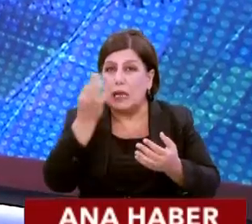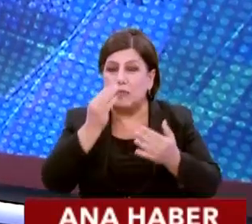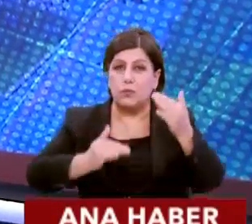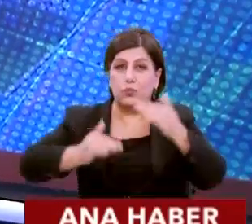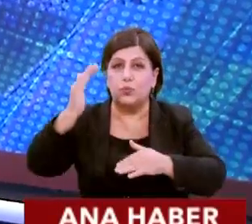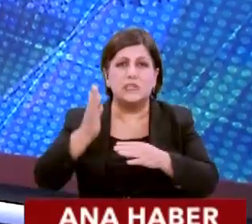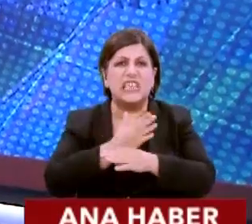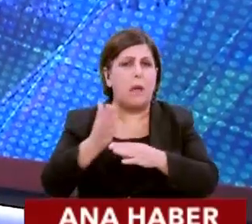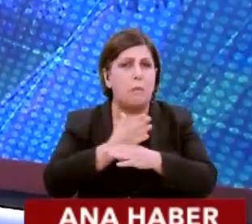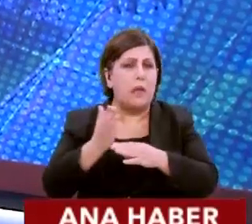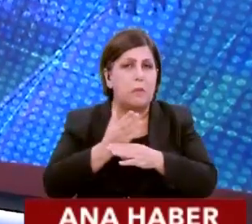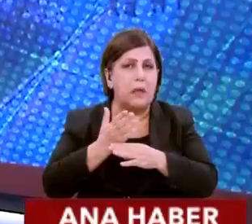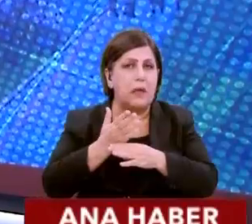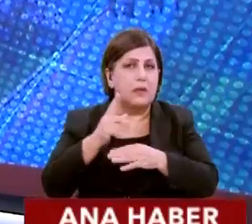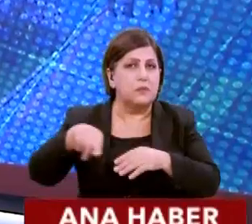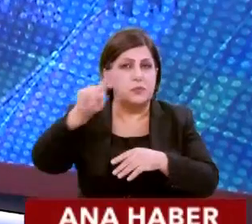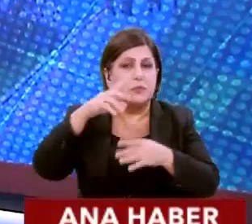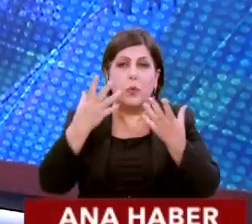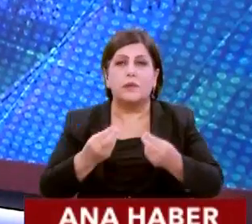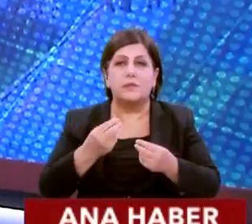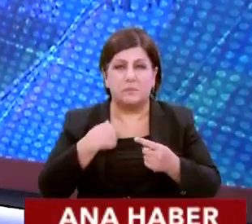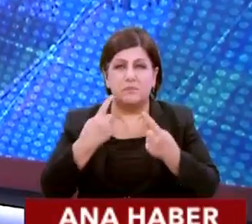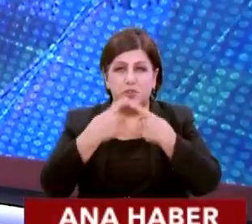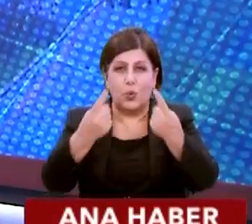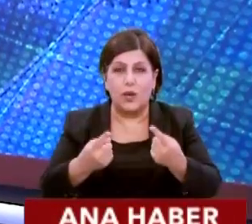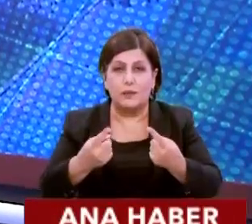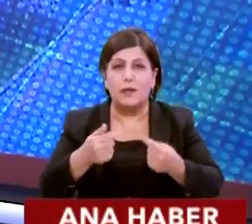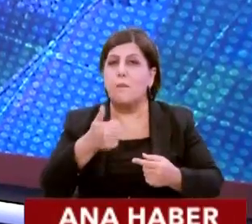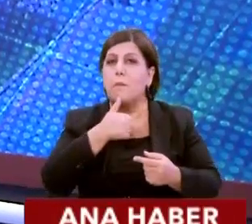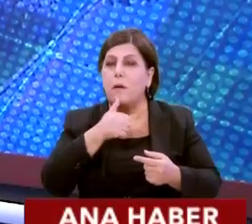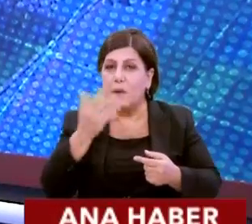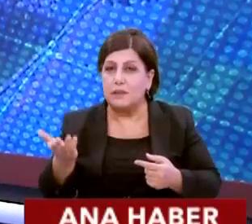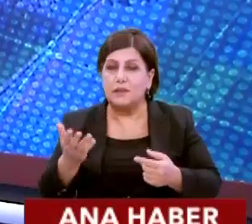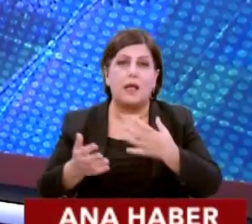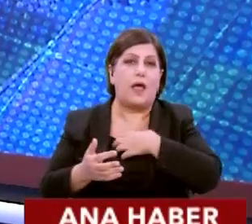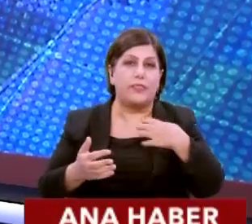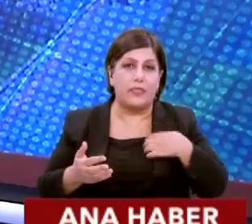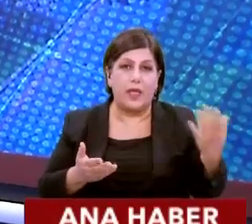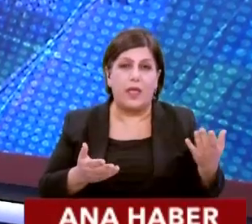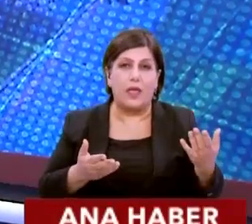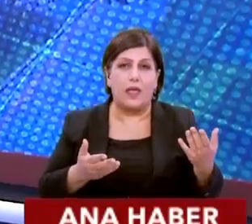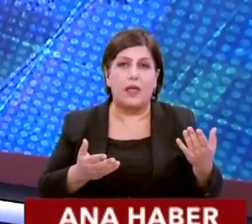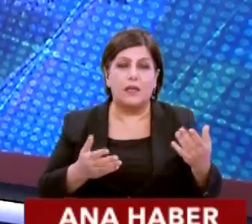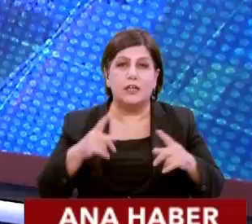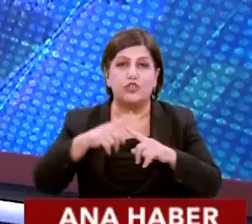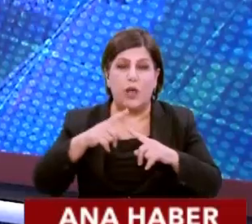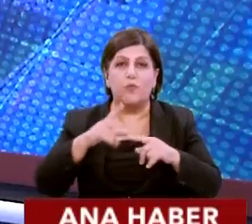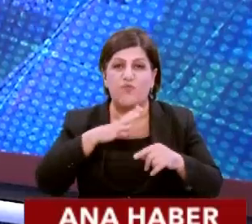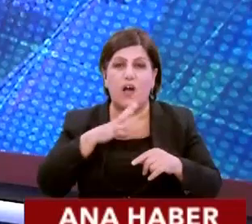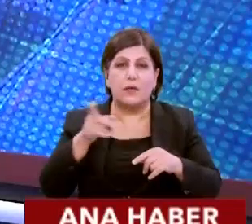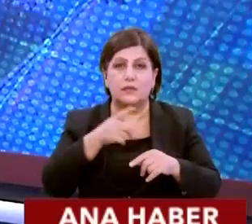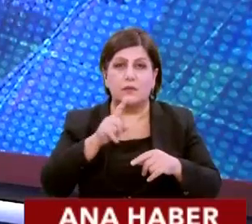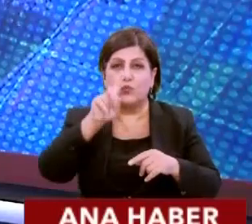sebebi hikmeti ne ola ki bir şey söyleyeyim mi babanın ya da annenin üzerinde tapu varsa